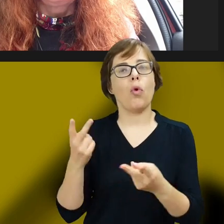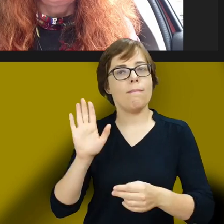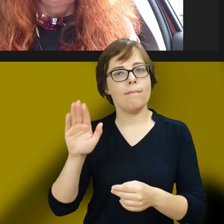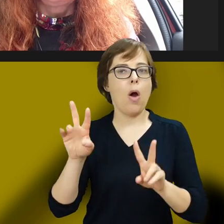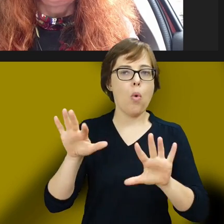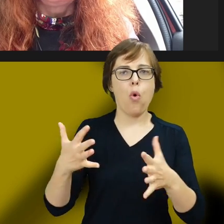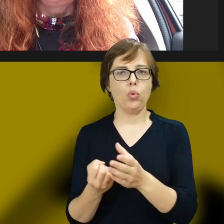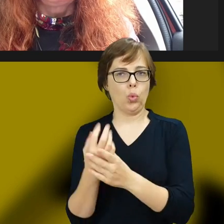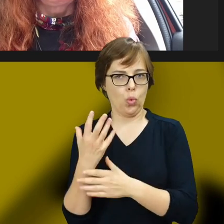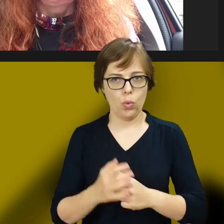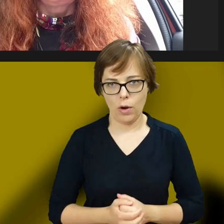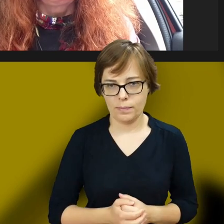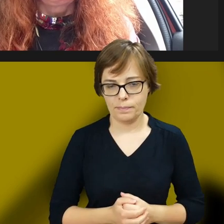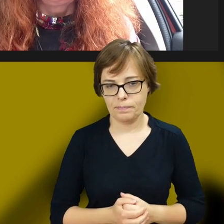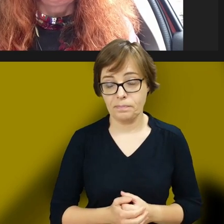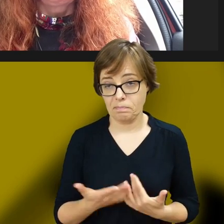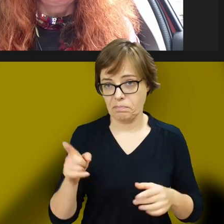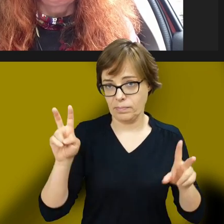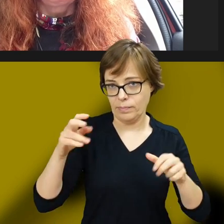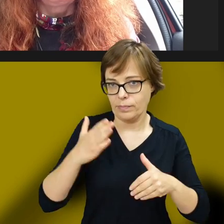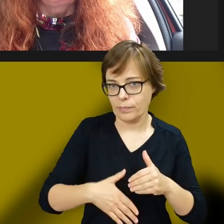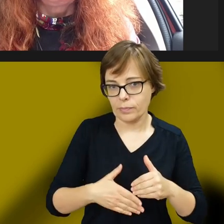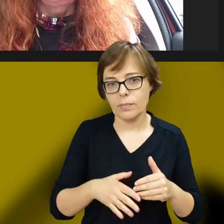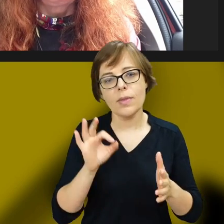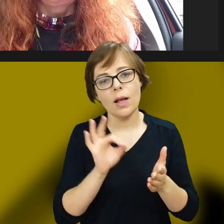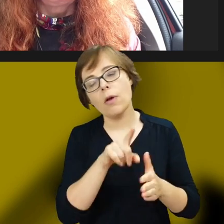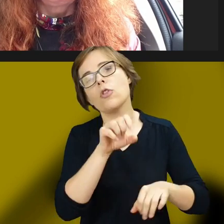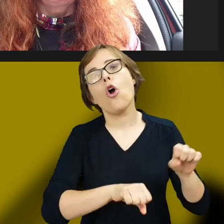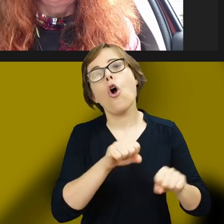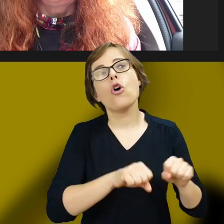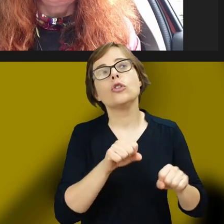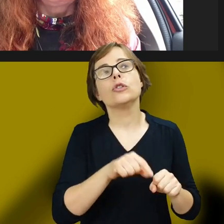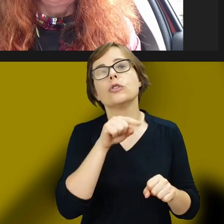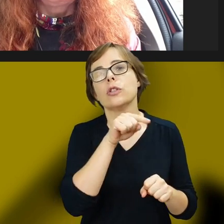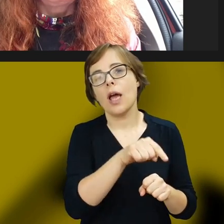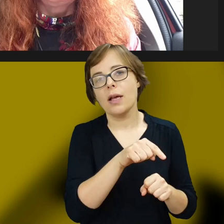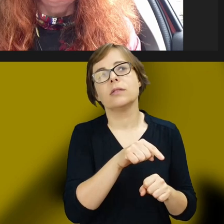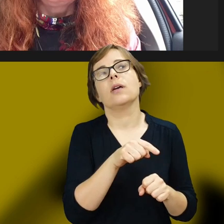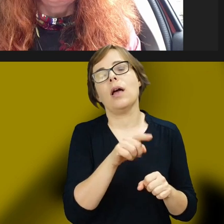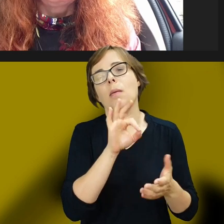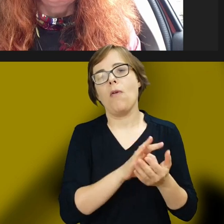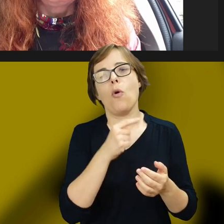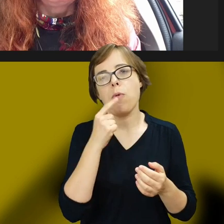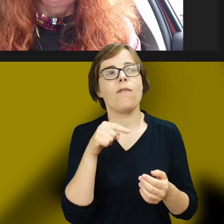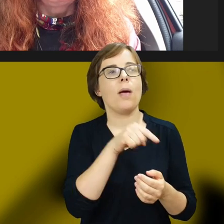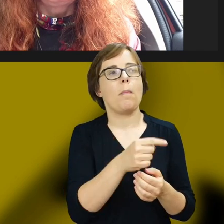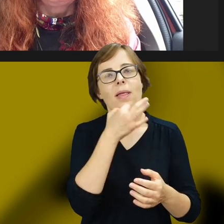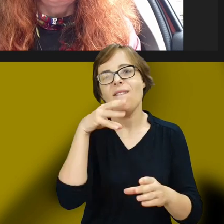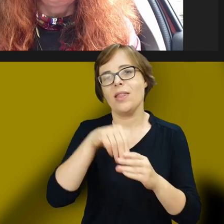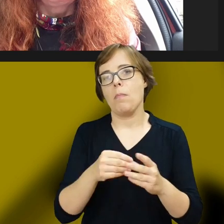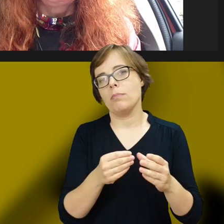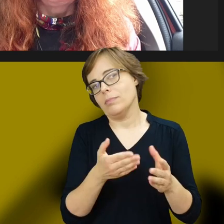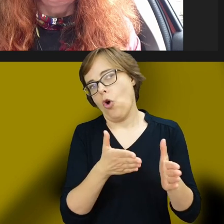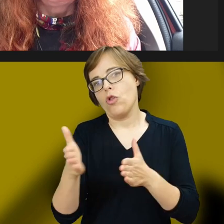Tutaj koledzy sędziowie by pewnie uchylili to pytanie jako sugerujące odpowiedź, ale zadam pytanie, czy